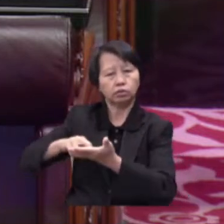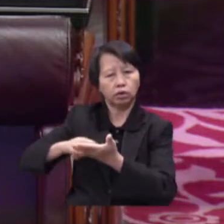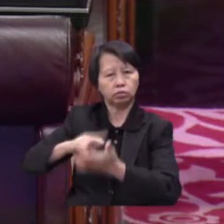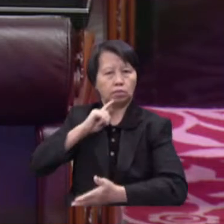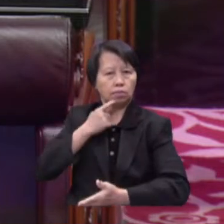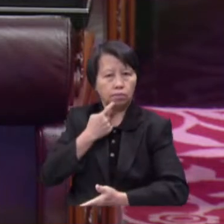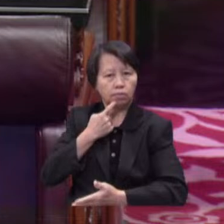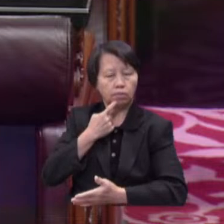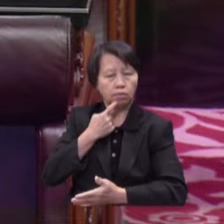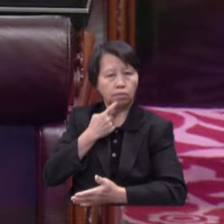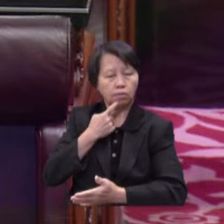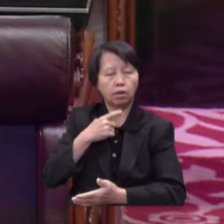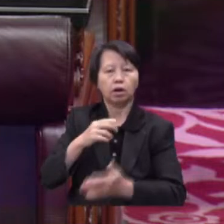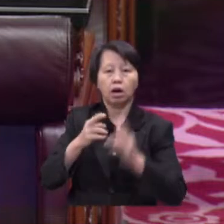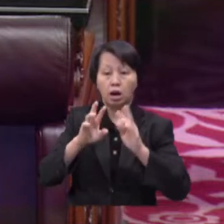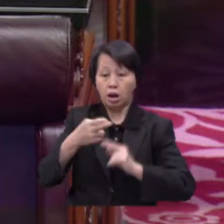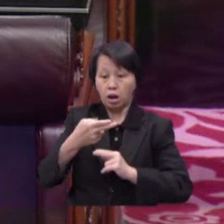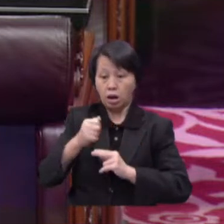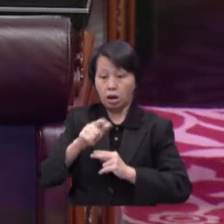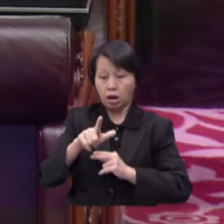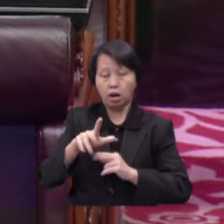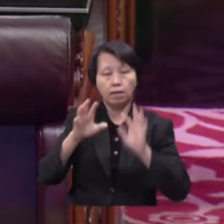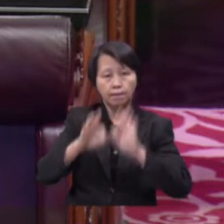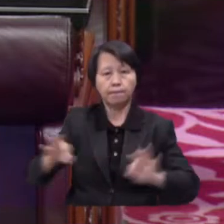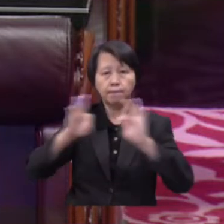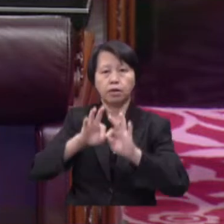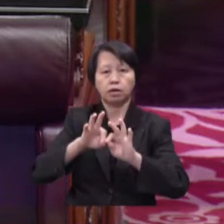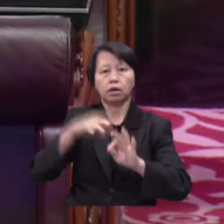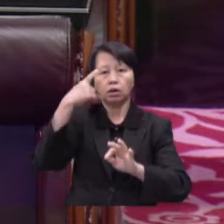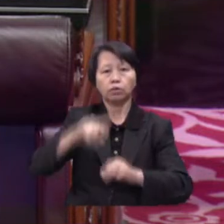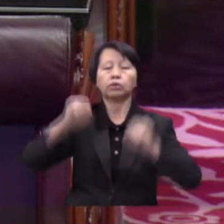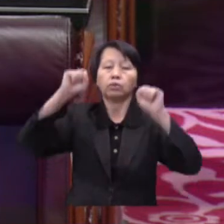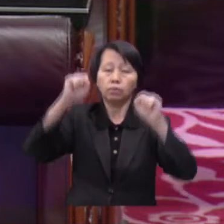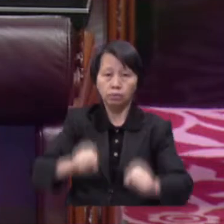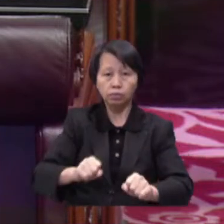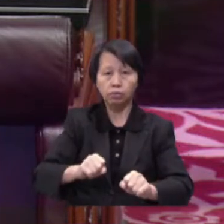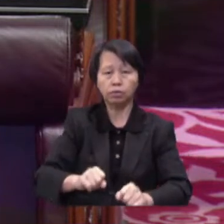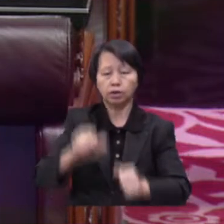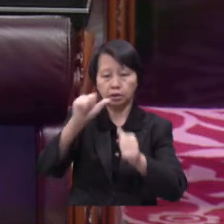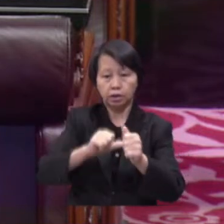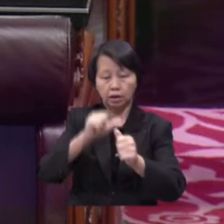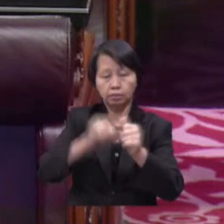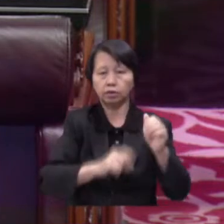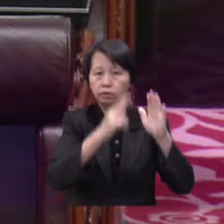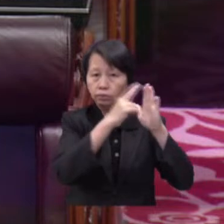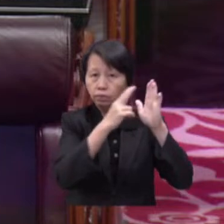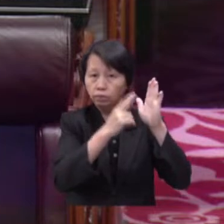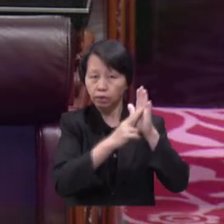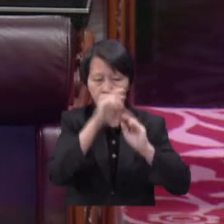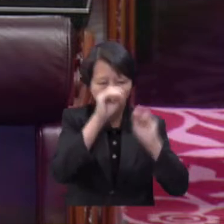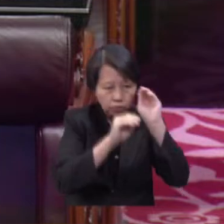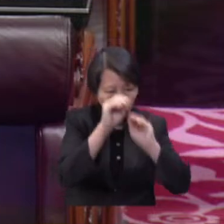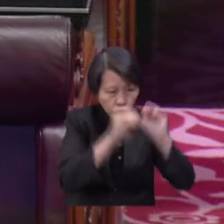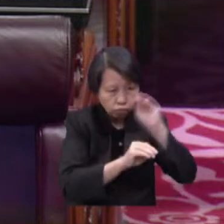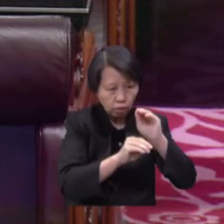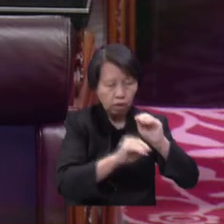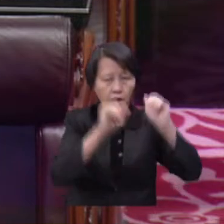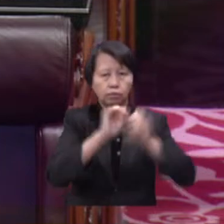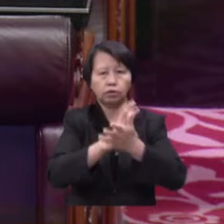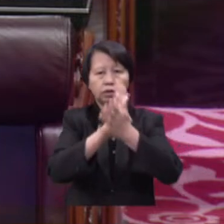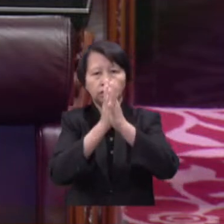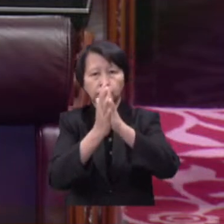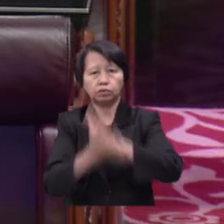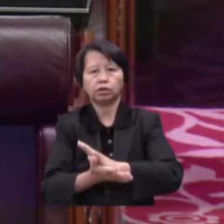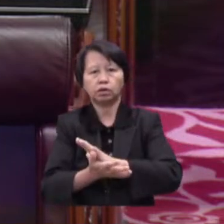serius hal tersebut penting Boleh bagi membolehkan setiap undang-undang yang digubah berupaya menjadi